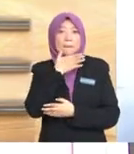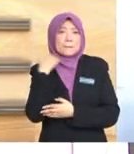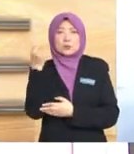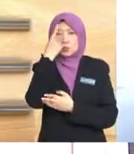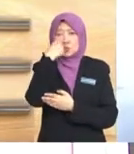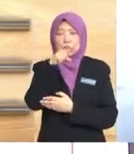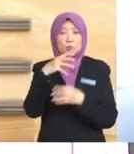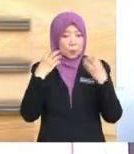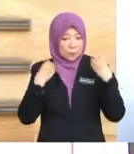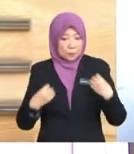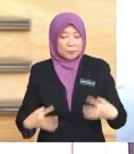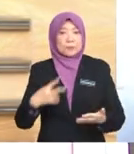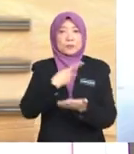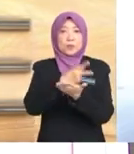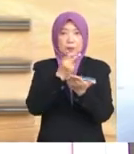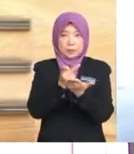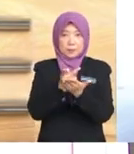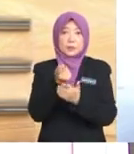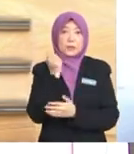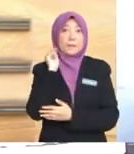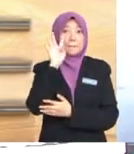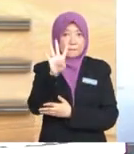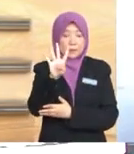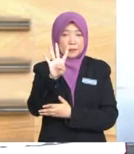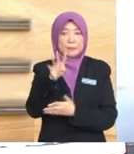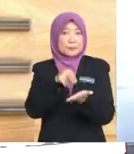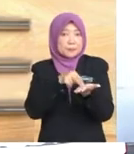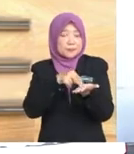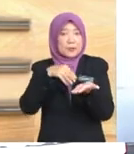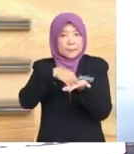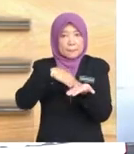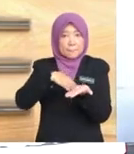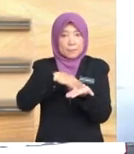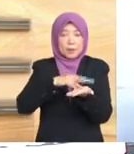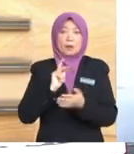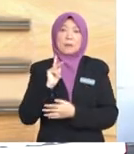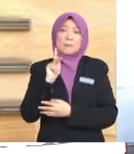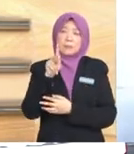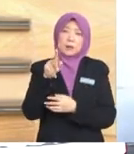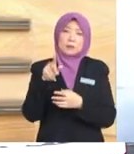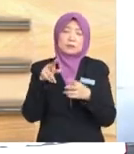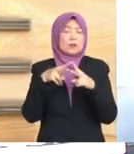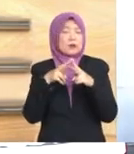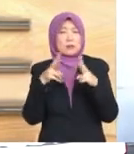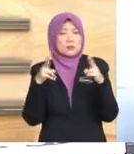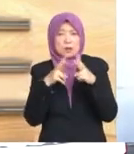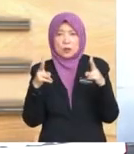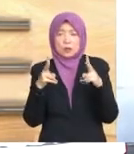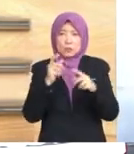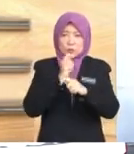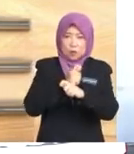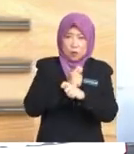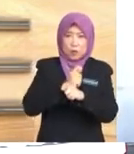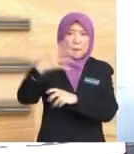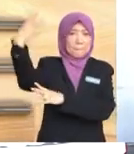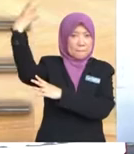dalam 4 jenis hiasan kek ni, krim mentega ni dikirakan paling tahan panaslah. Walaupun paling tahan panas